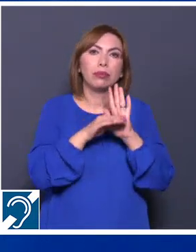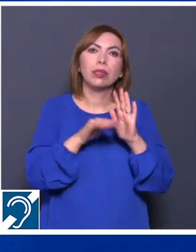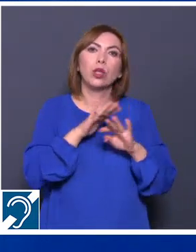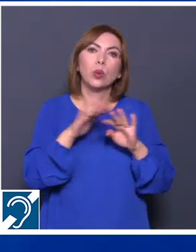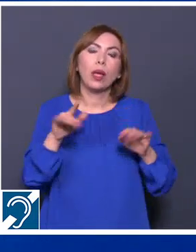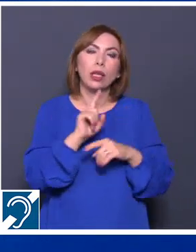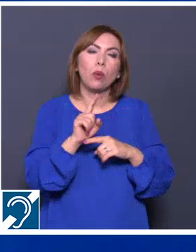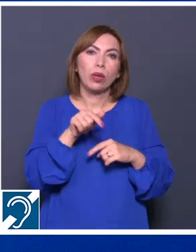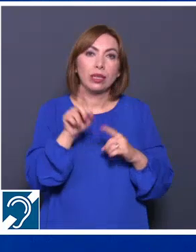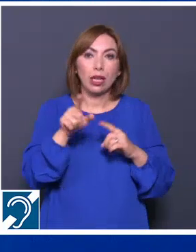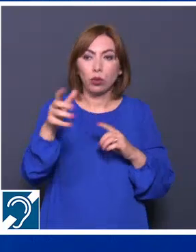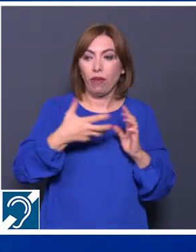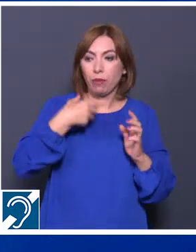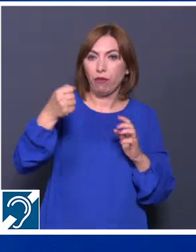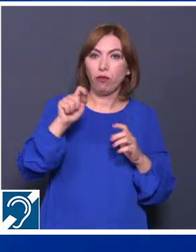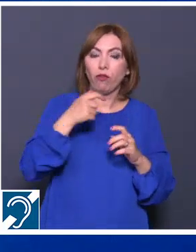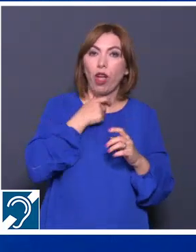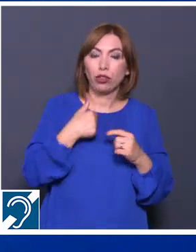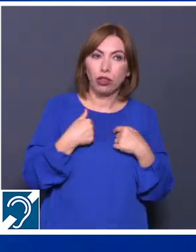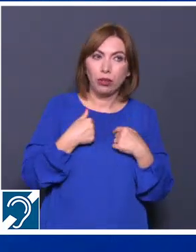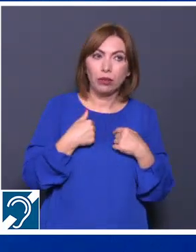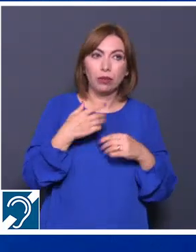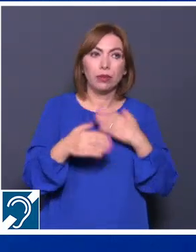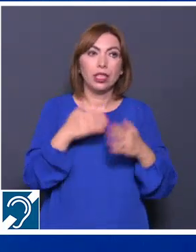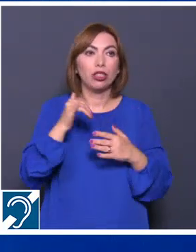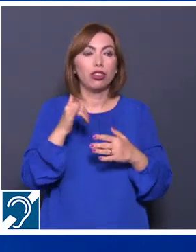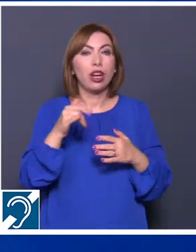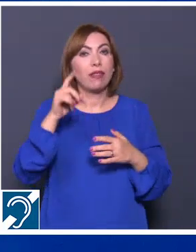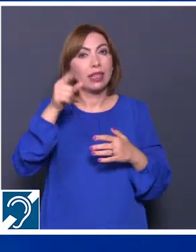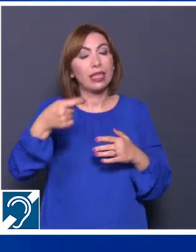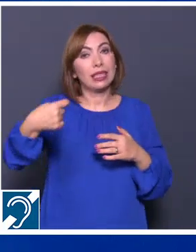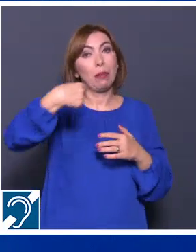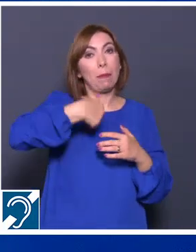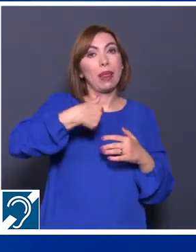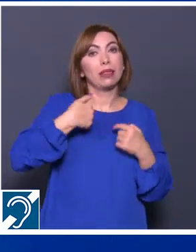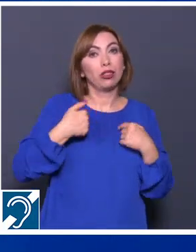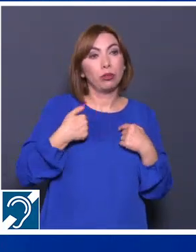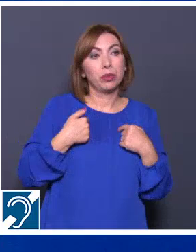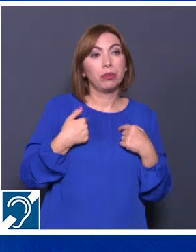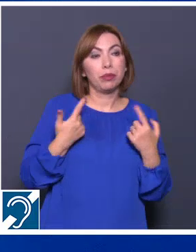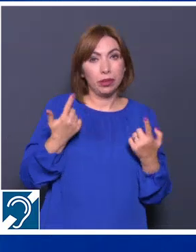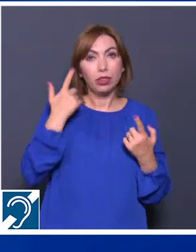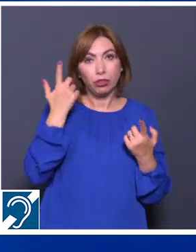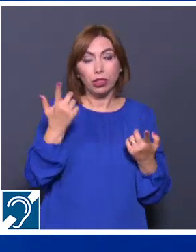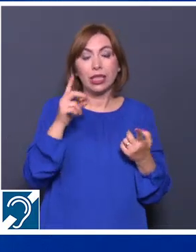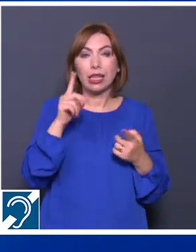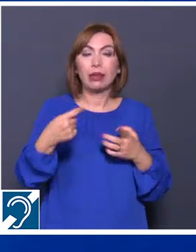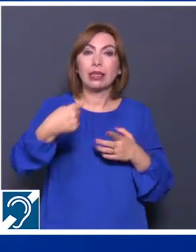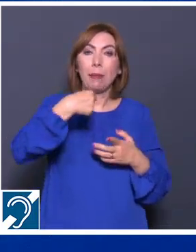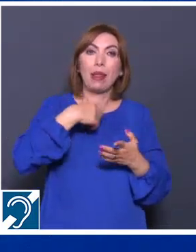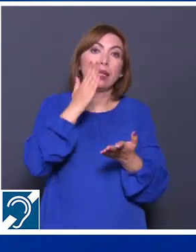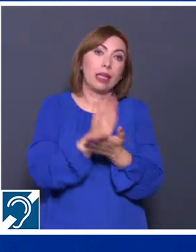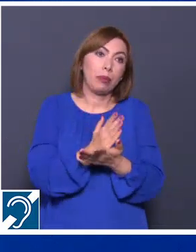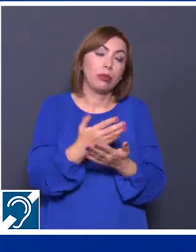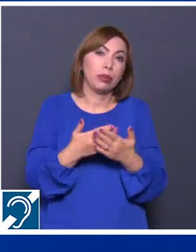pentru că dacă tu mi-ai vocea mie, atunci cineva trebuie să mă plătească și pe mine. Exact, exact. Da. Știi? Să-mi plătească niște